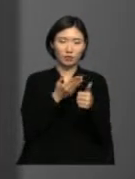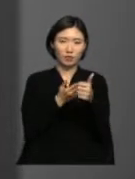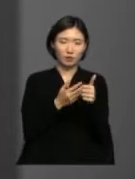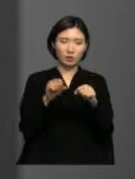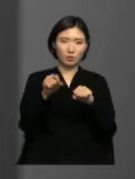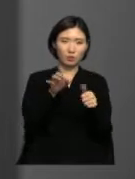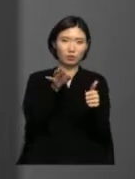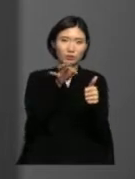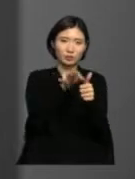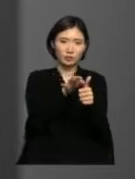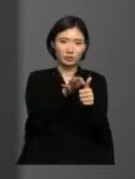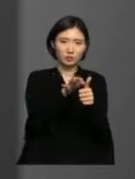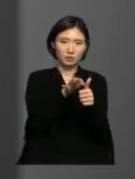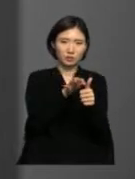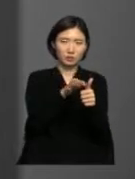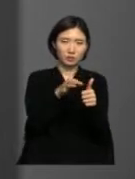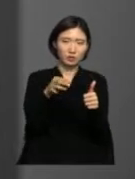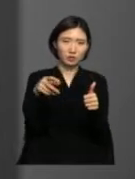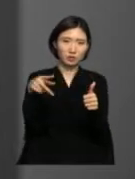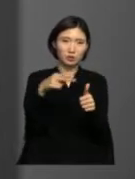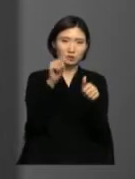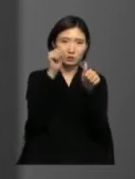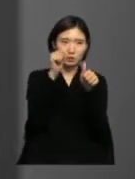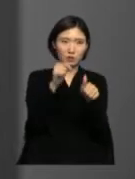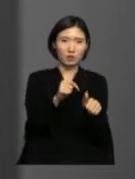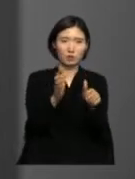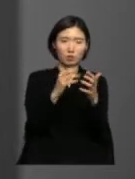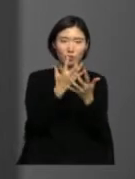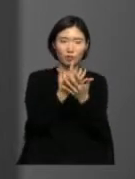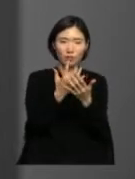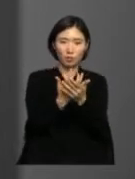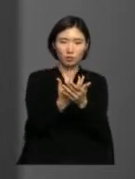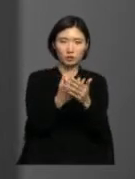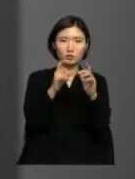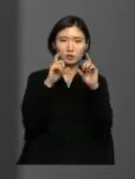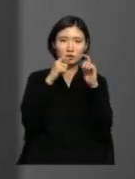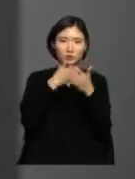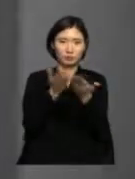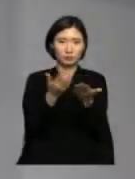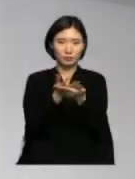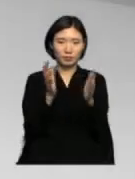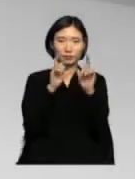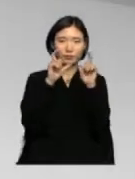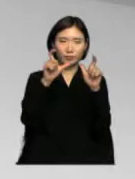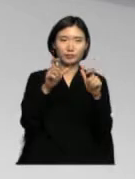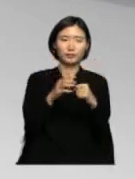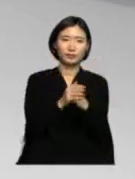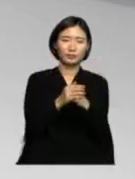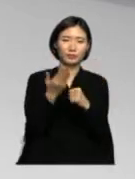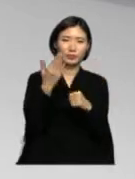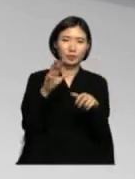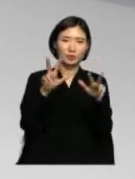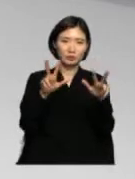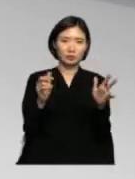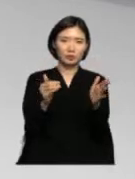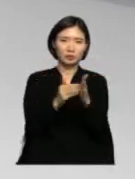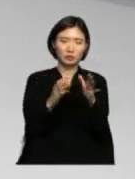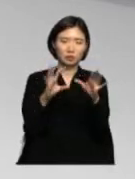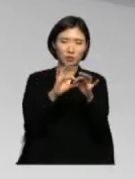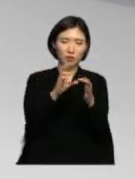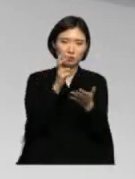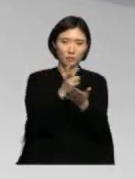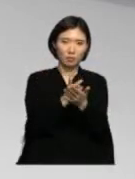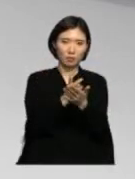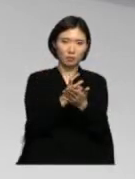의정활동비를 지급하지 않도록 요청하는 공문을 전국 지방자치단체에 통보했습니다. 하지만 지금까지 이와 관련된